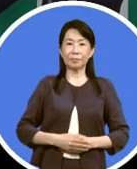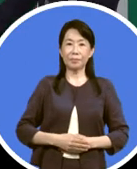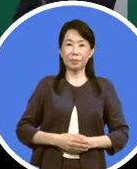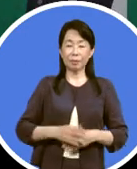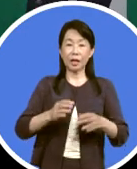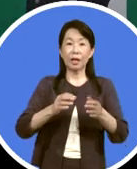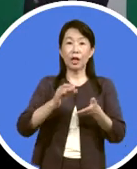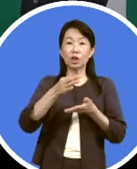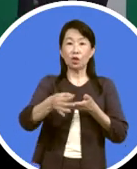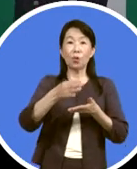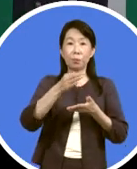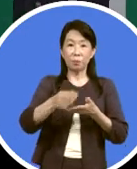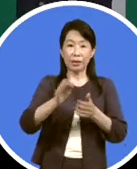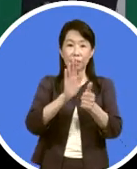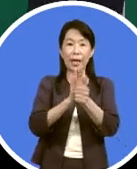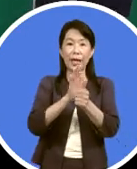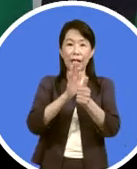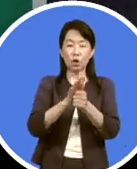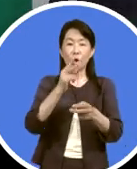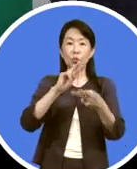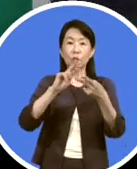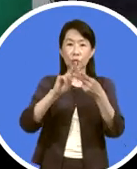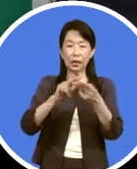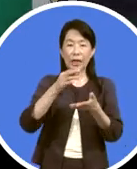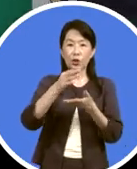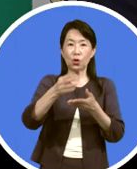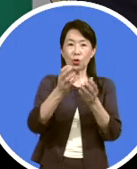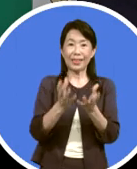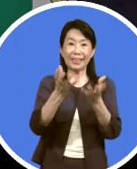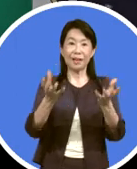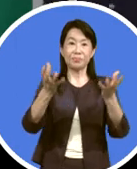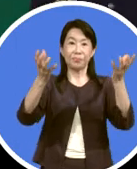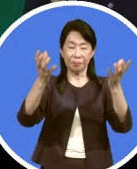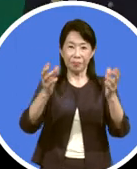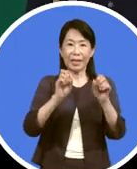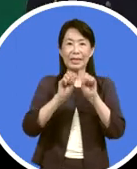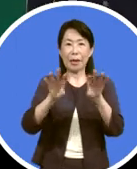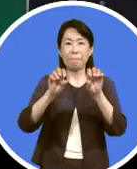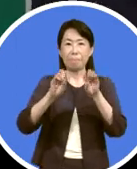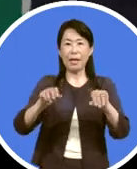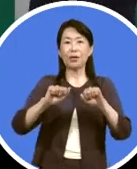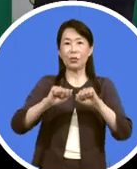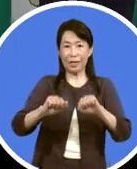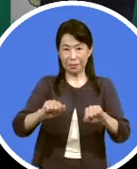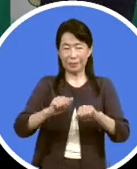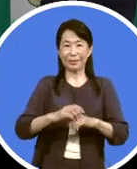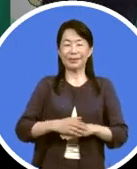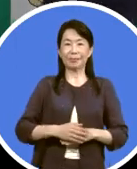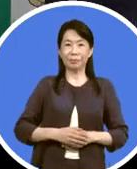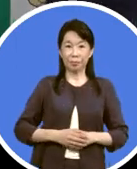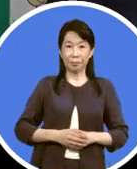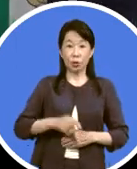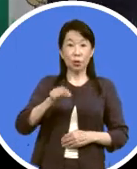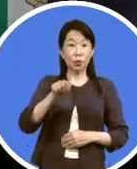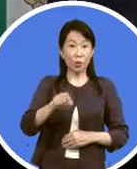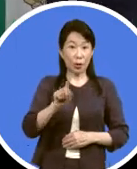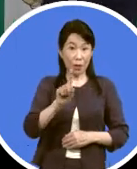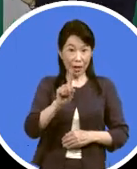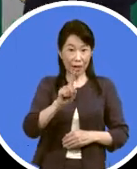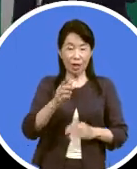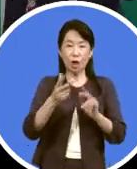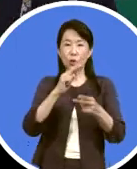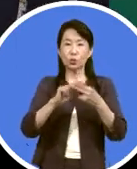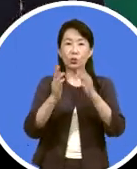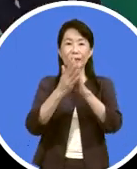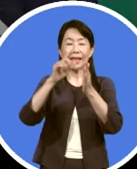ショッピングエイド in 福井消費喚起キャンペーンを説明させていただこうと思っておりますこれはですね